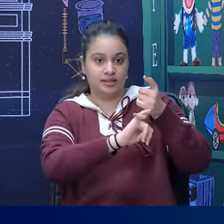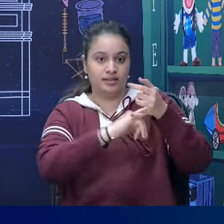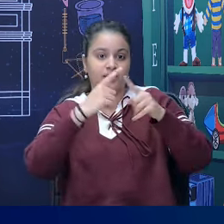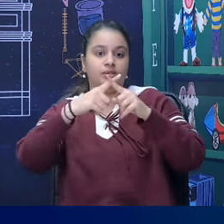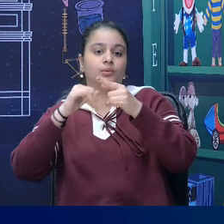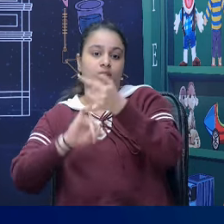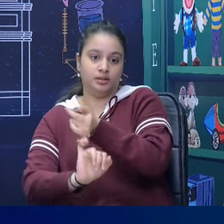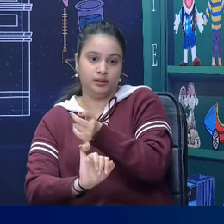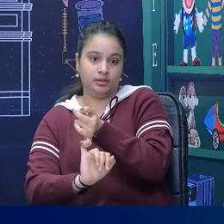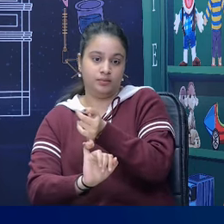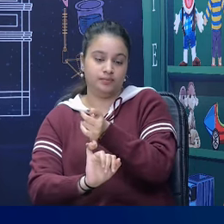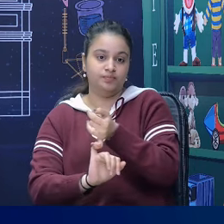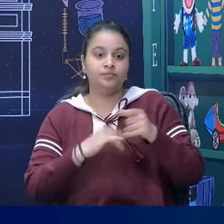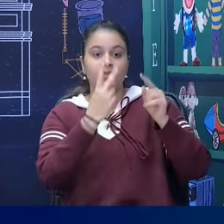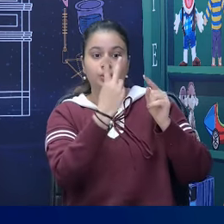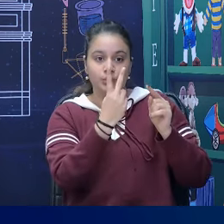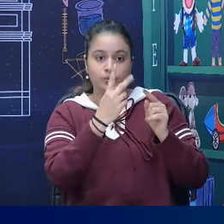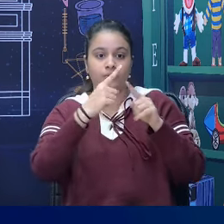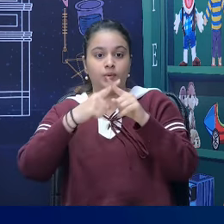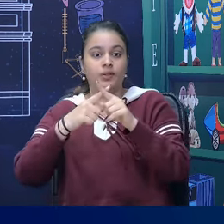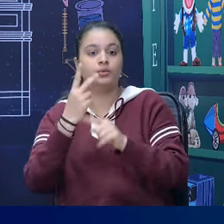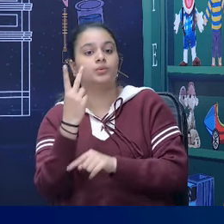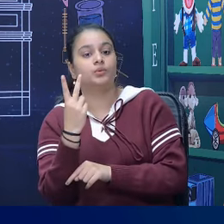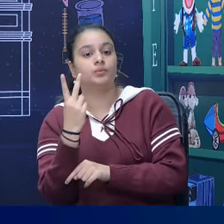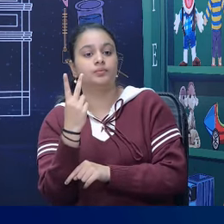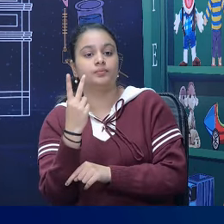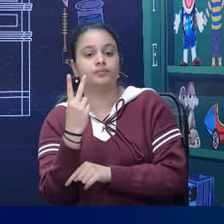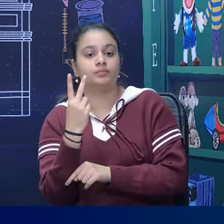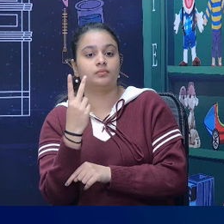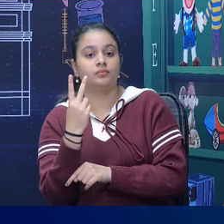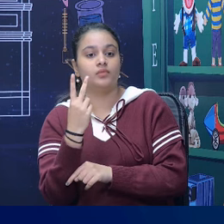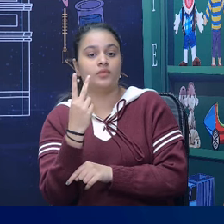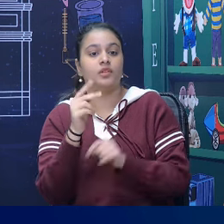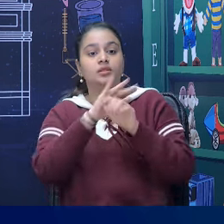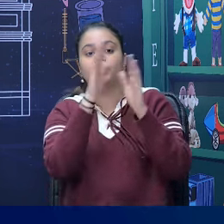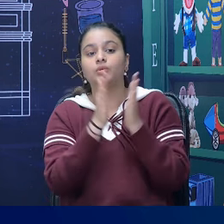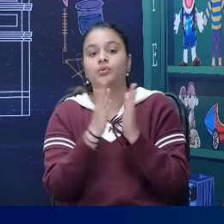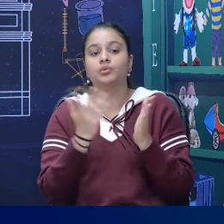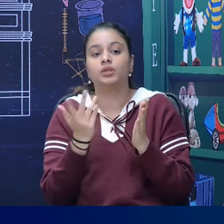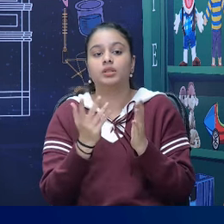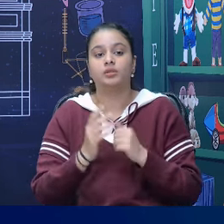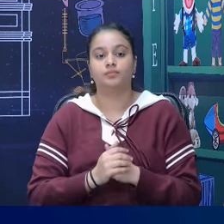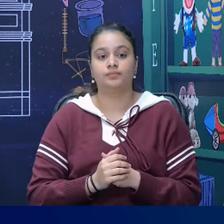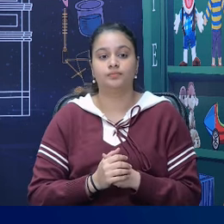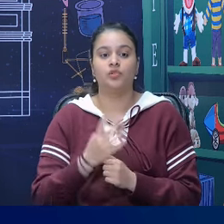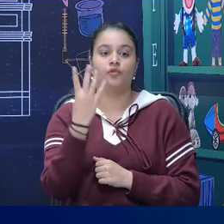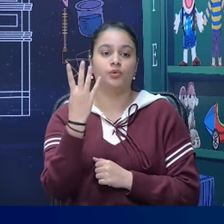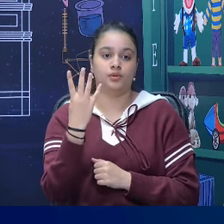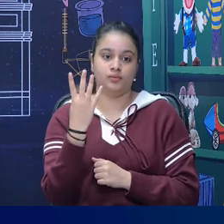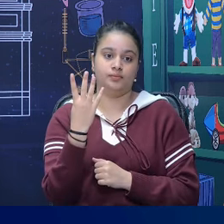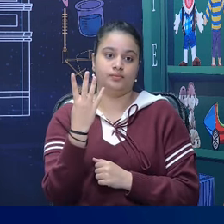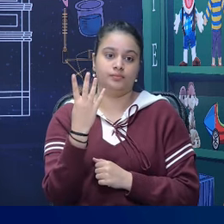दूसरी भुजा कितने यूनिट थी क्योंकि स्क्वायर था हमारा तो हमने क्या किया इसका एरिया कितना आएगा भुजा गुना भुजा फर